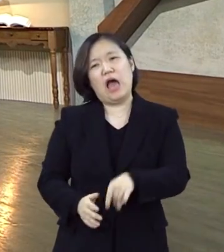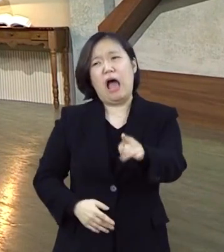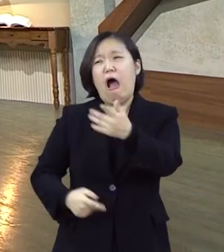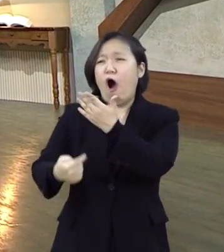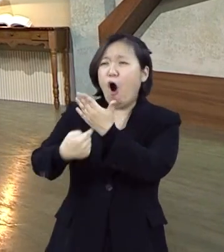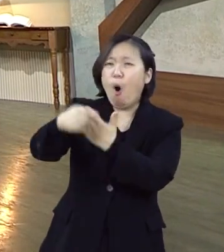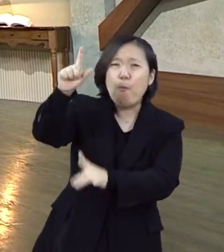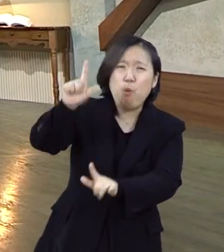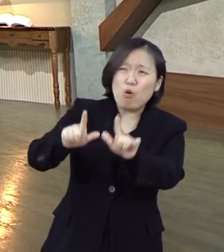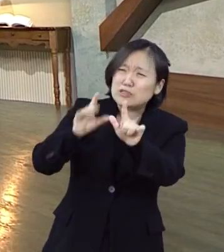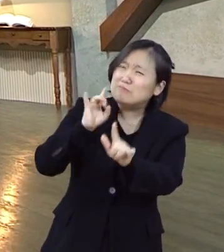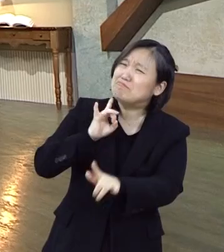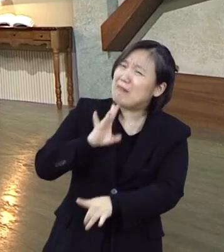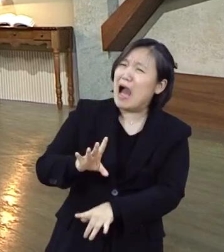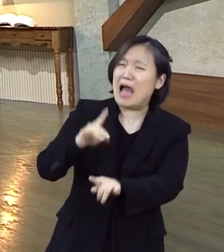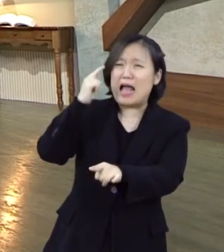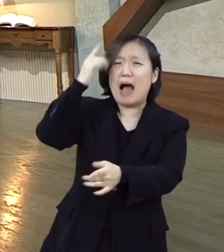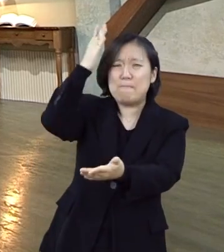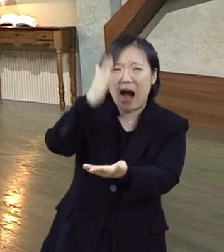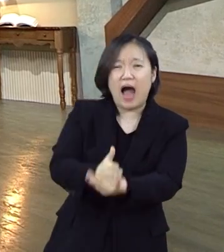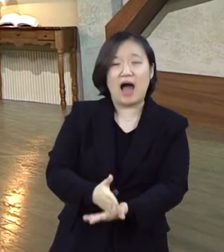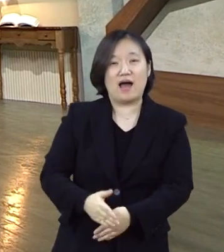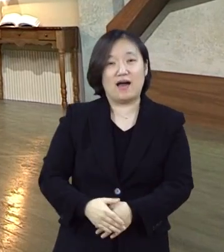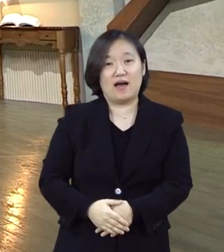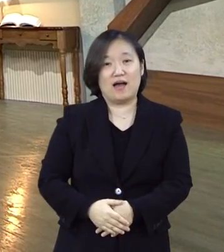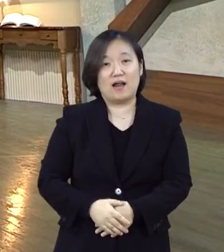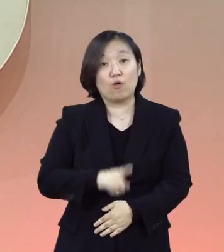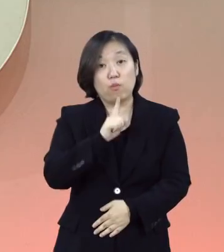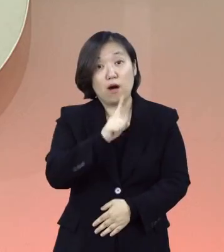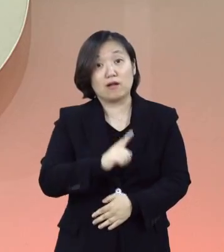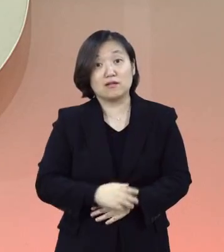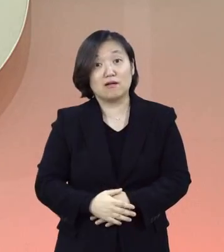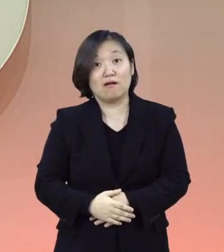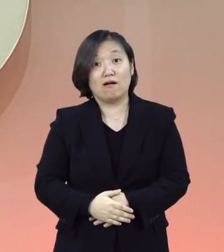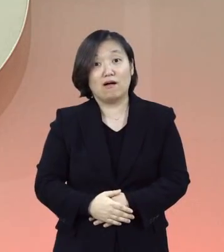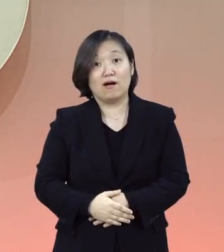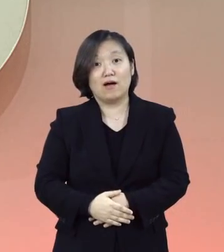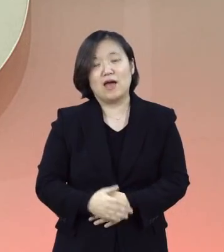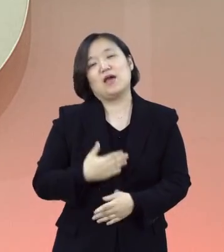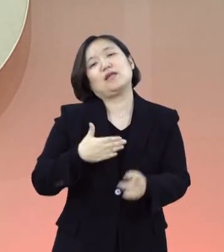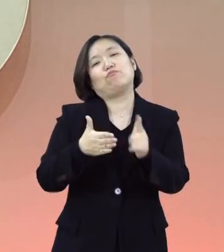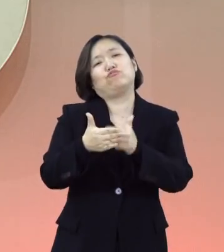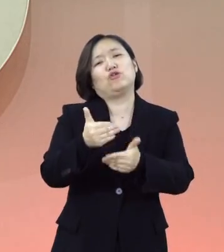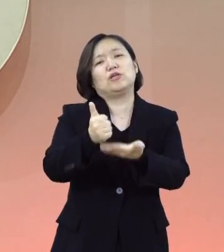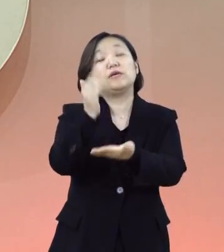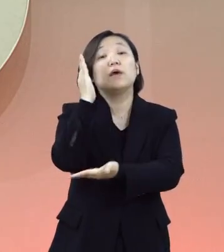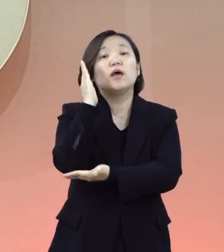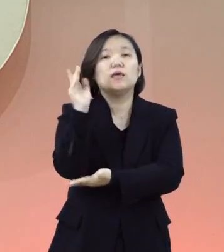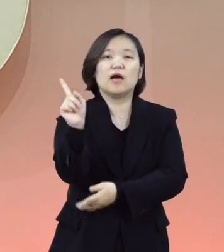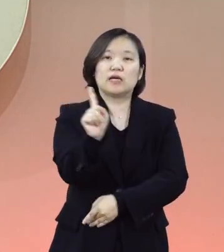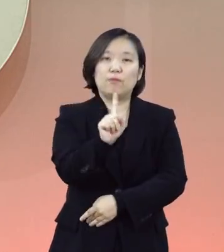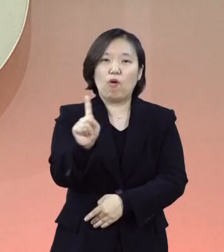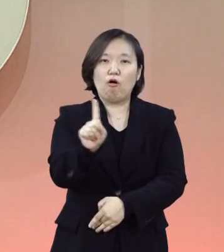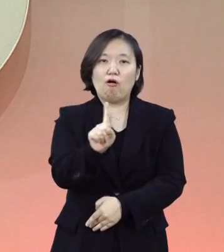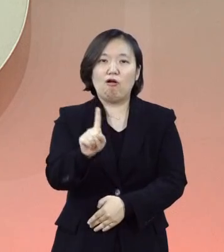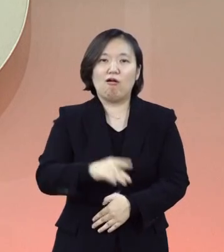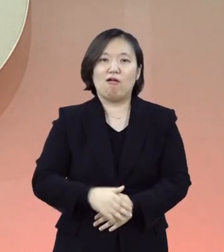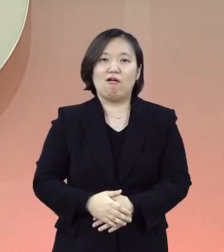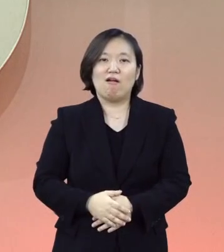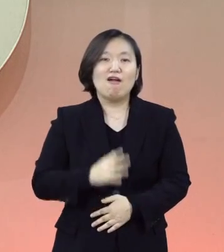안 된다. 이렇게 말씀을 하시더랍니다. 그러면서 부처님께서 하신 말씀이